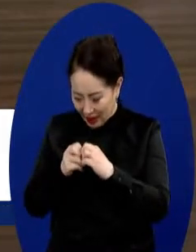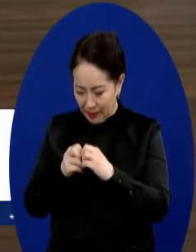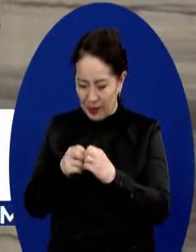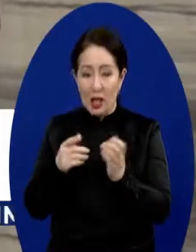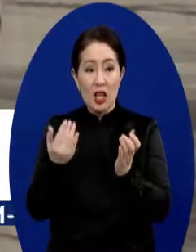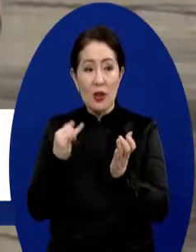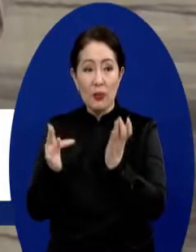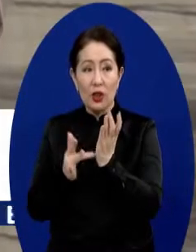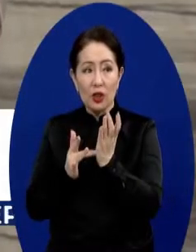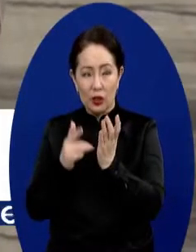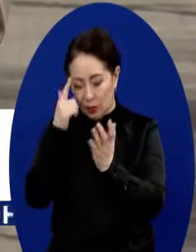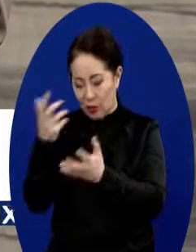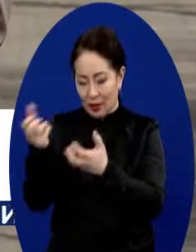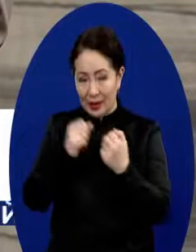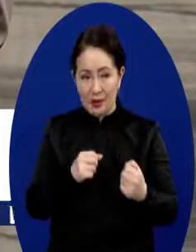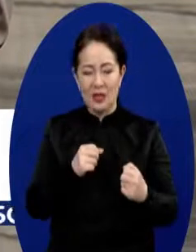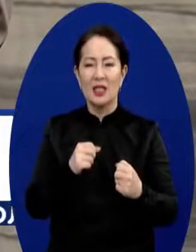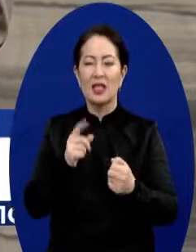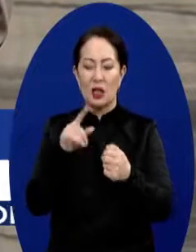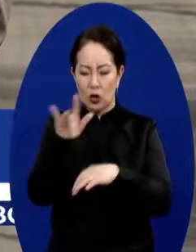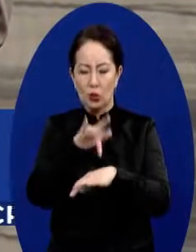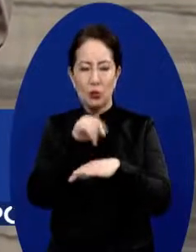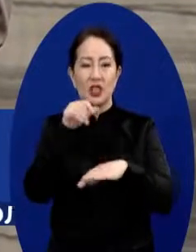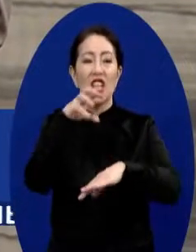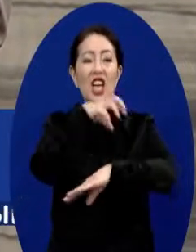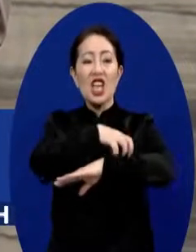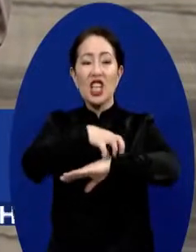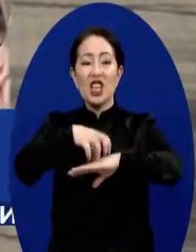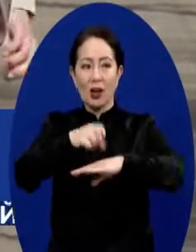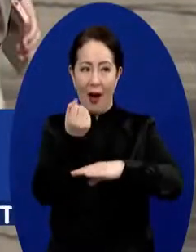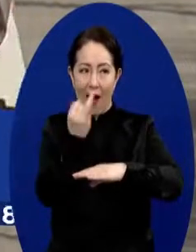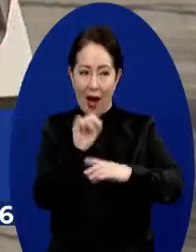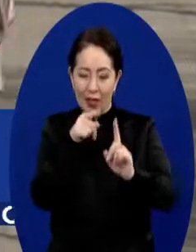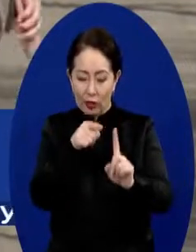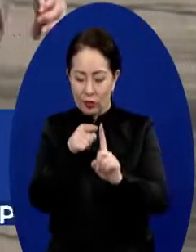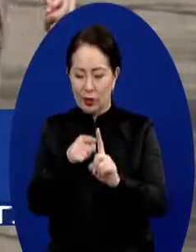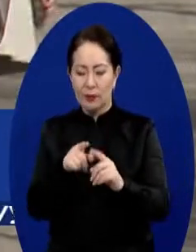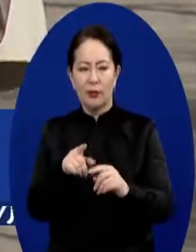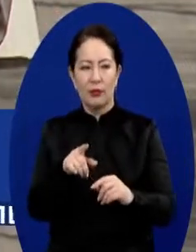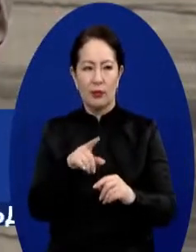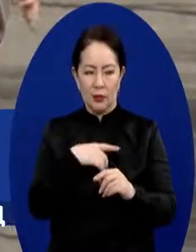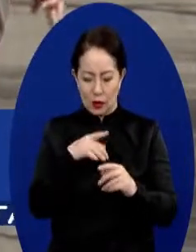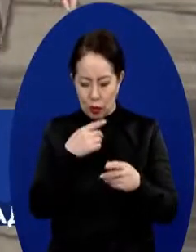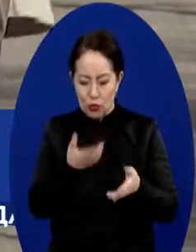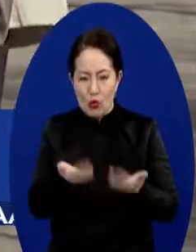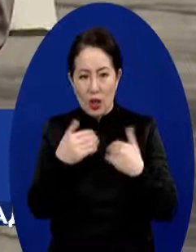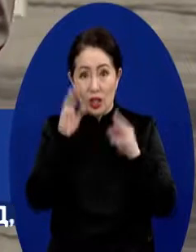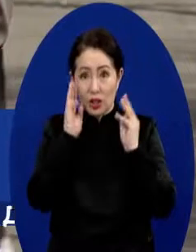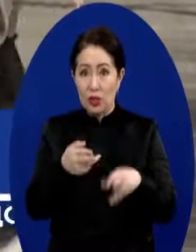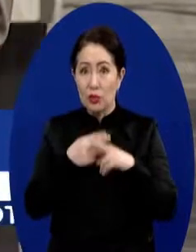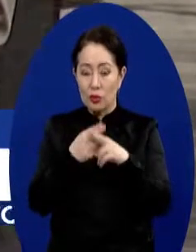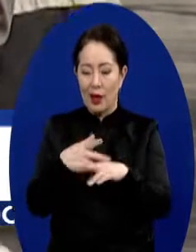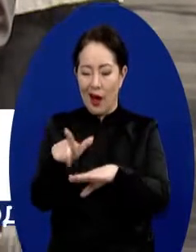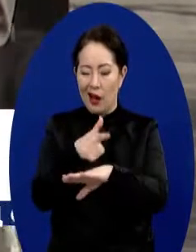оруулж ирээ. Төвлөрсөн биш гэр хорооллын одоо маш олон айлуудад ч юм уу нэг арихийн төсвөртэйгээр шийдээд өгчих юм бол